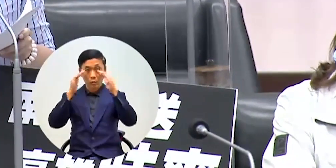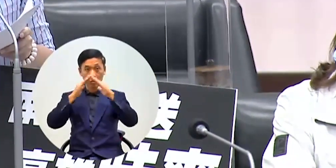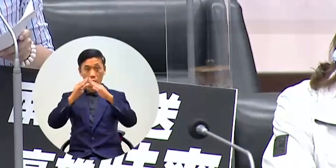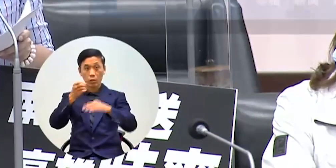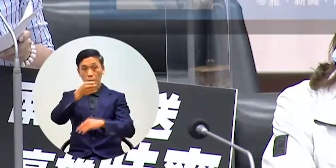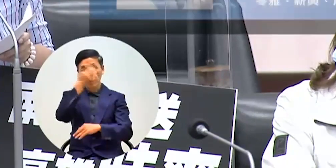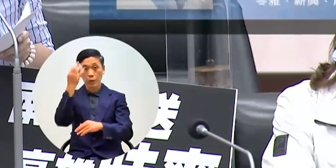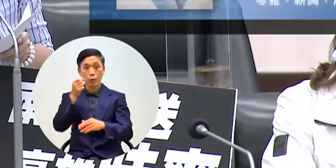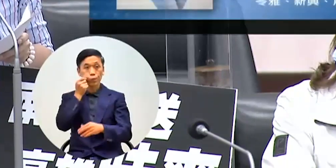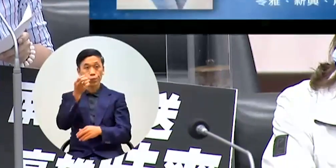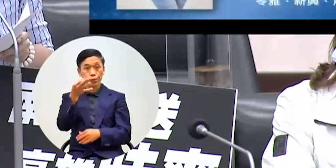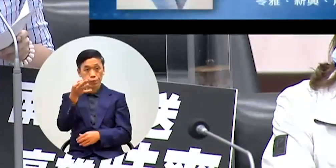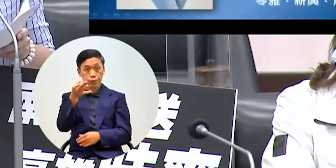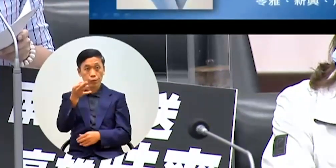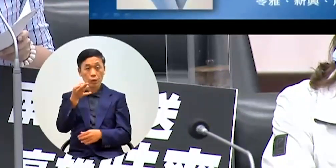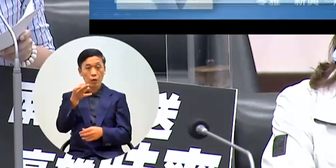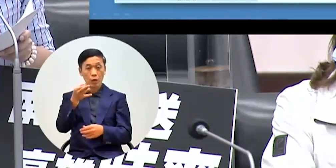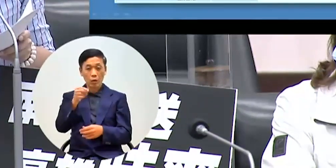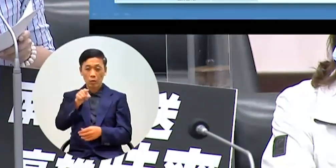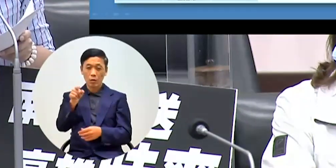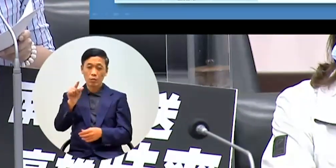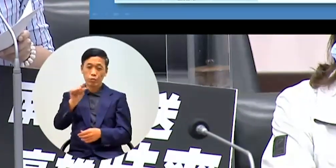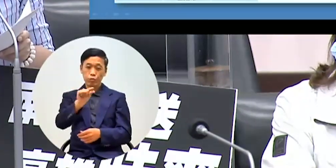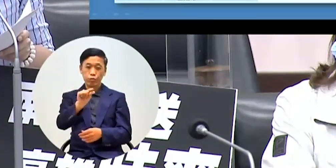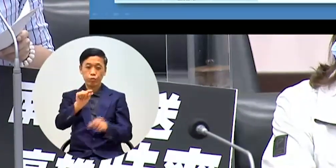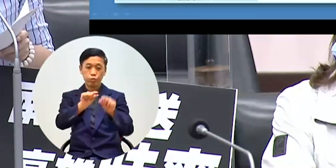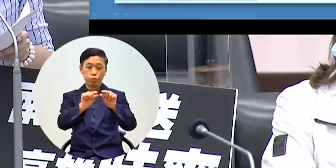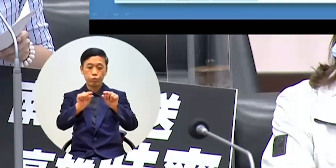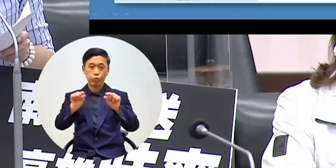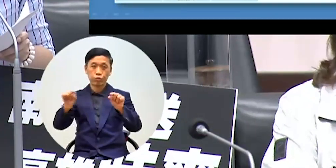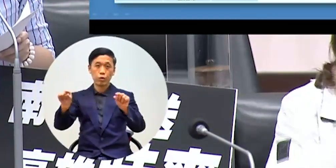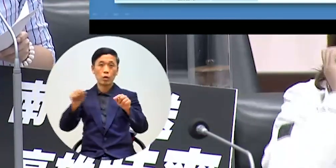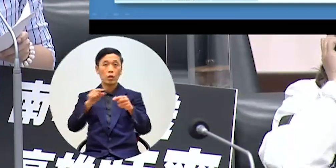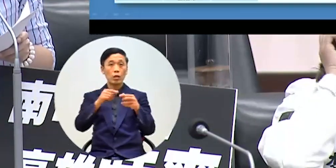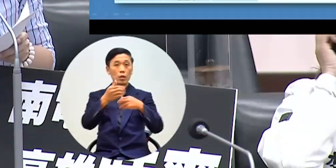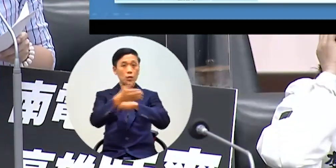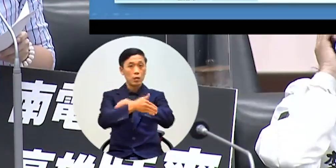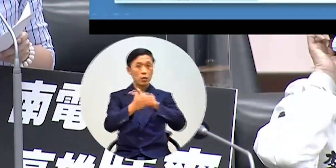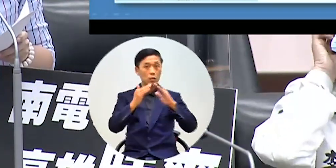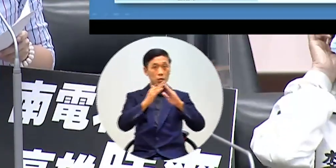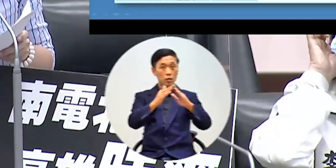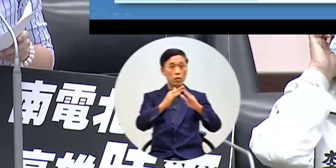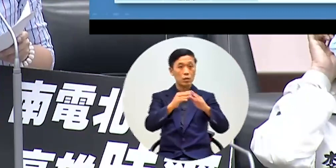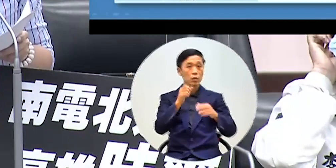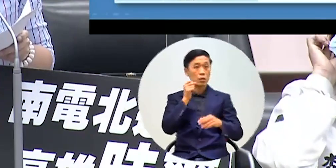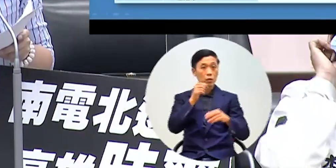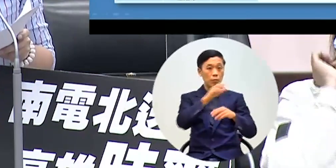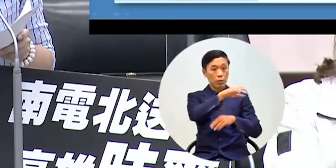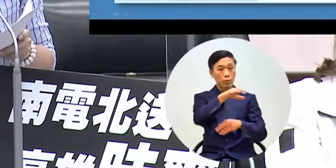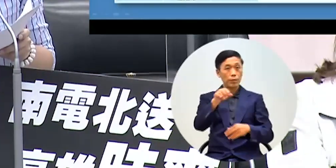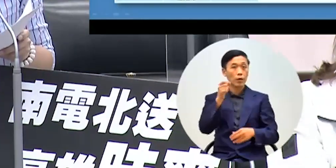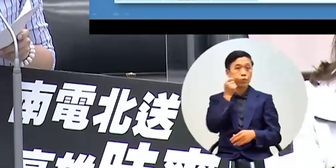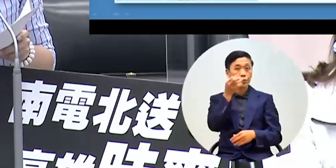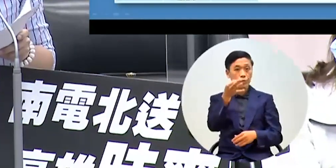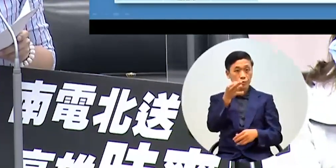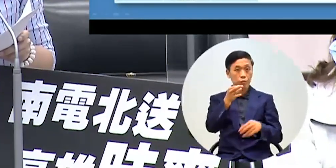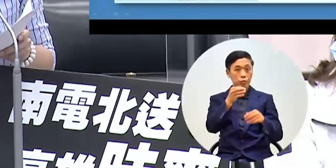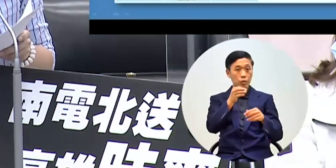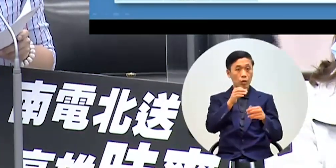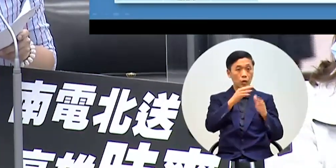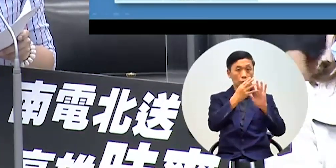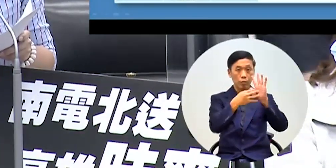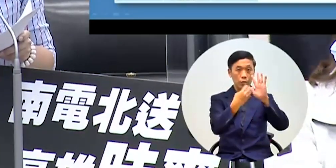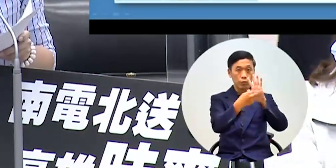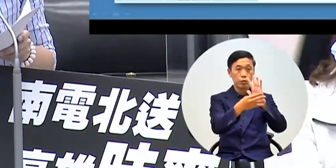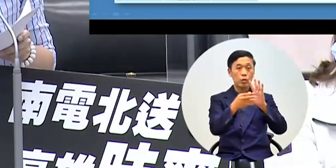啊，却未见起色。我让你看一下哈，19个县市的薪资榜单现在刚出炉哈，这是我们人力银